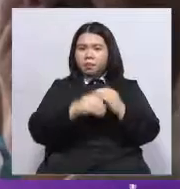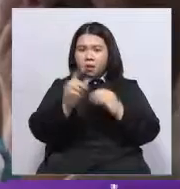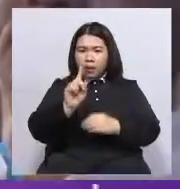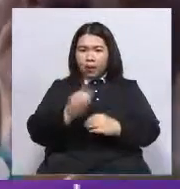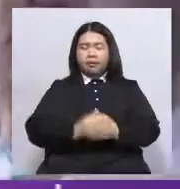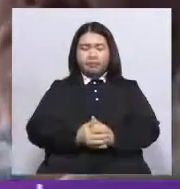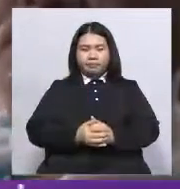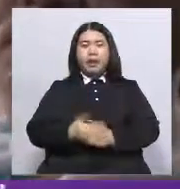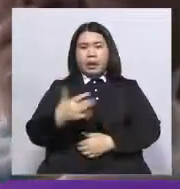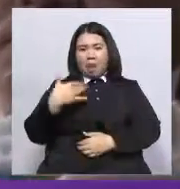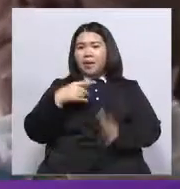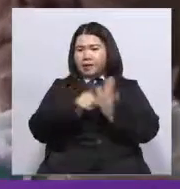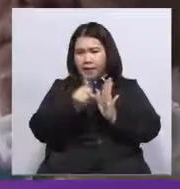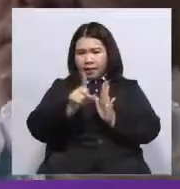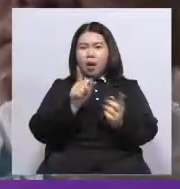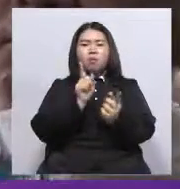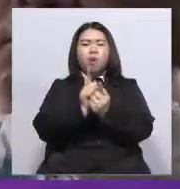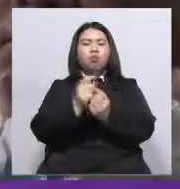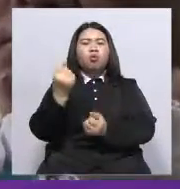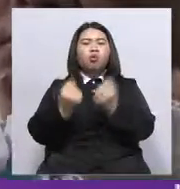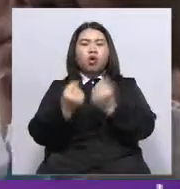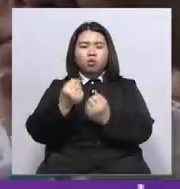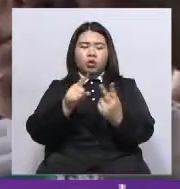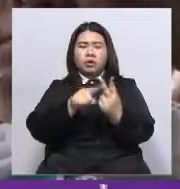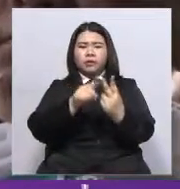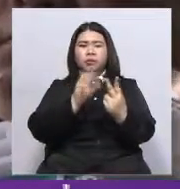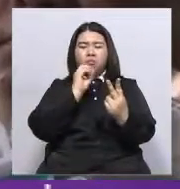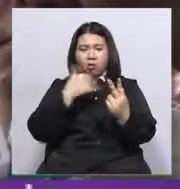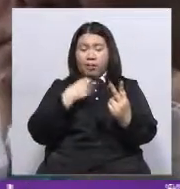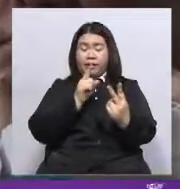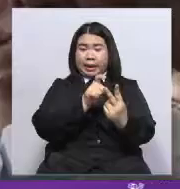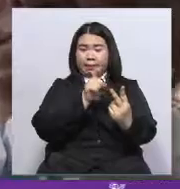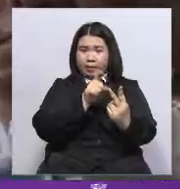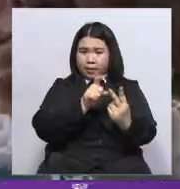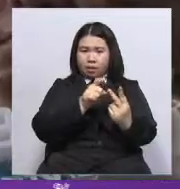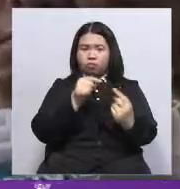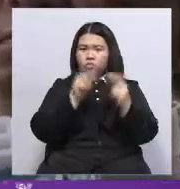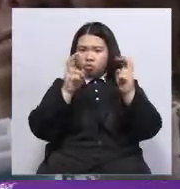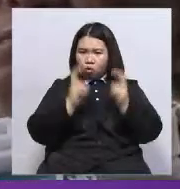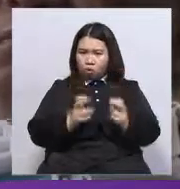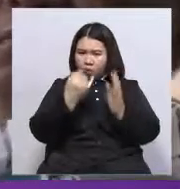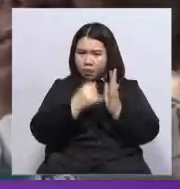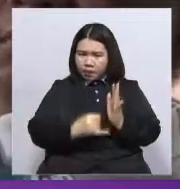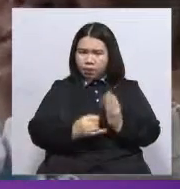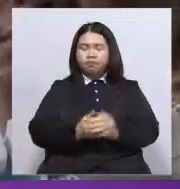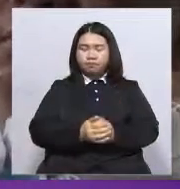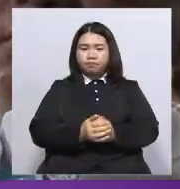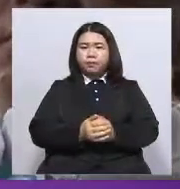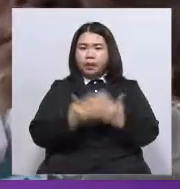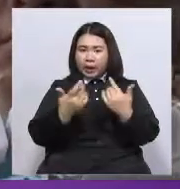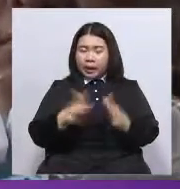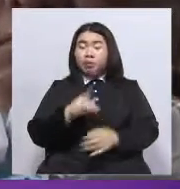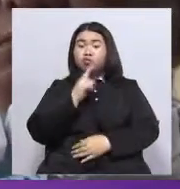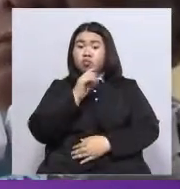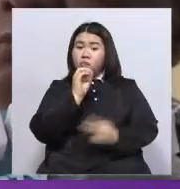ก็เป็นการแจ้งข้อหาครั้งแรกกับนายยงเช่นกันค่ะซึ่งก็จะมีการสอบปากคำเพิ่มเติมในประเด็นดังกล่าวซึ่งหลังจากแจ้ง